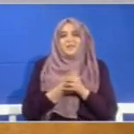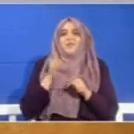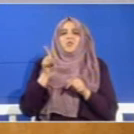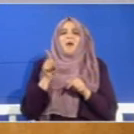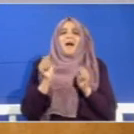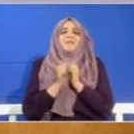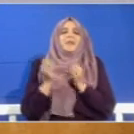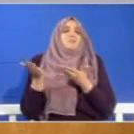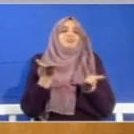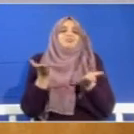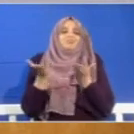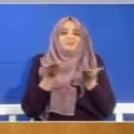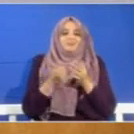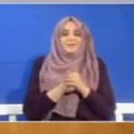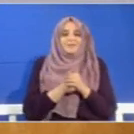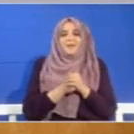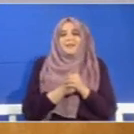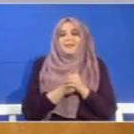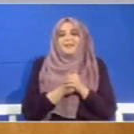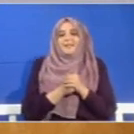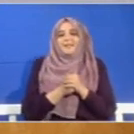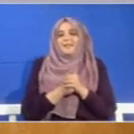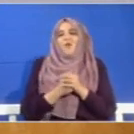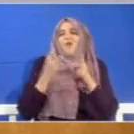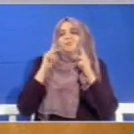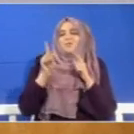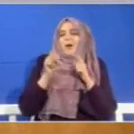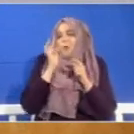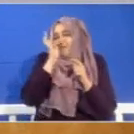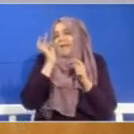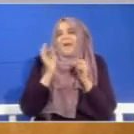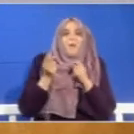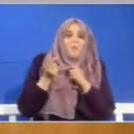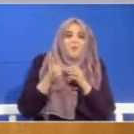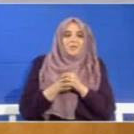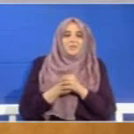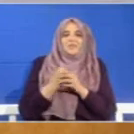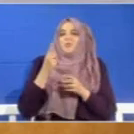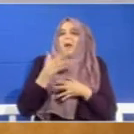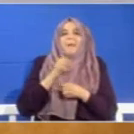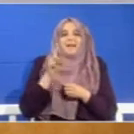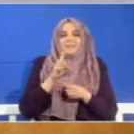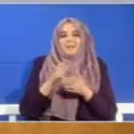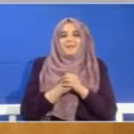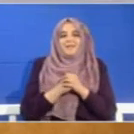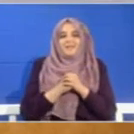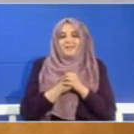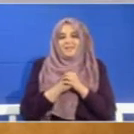الدلال نتاعك ومن عزه نفسك ومن كرامتك ما احتملتيش هذه الكلمات ولو قصد